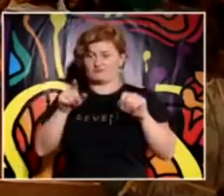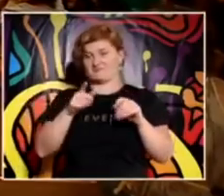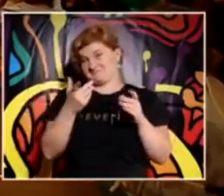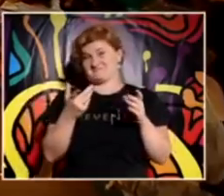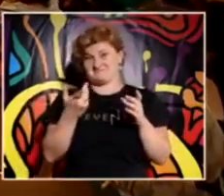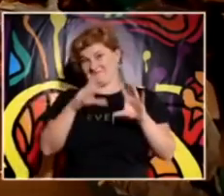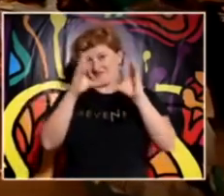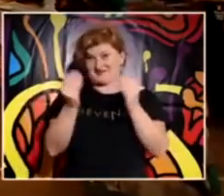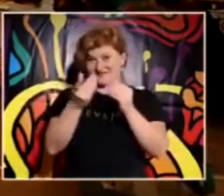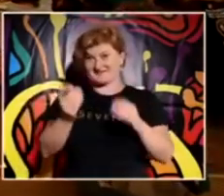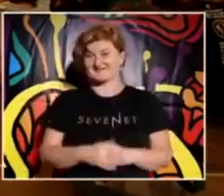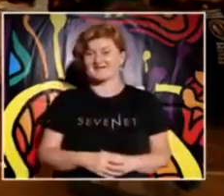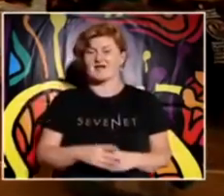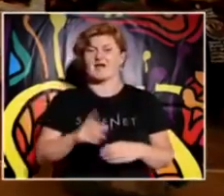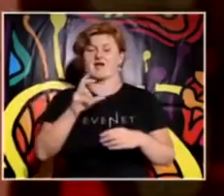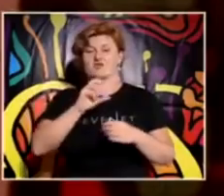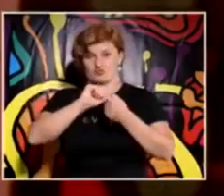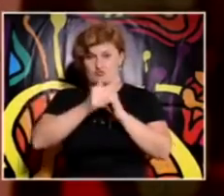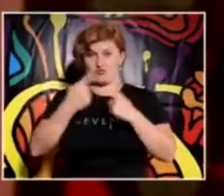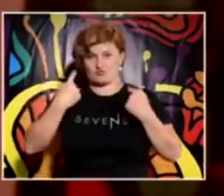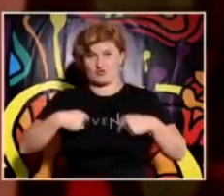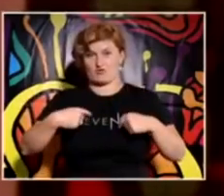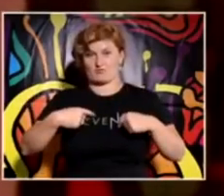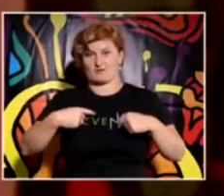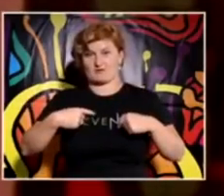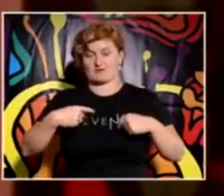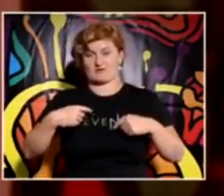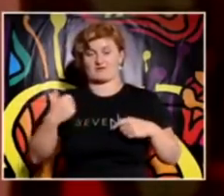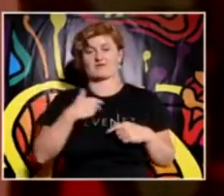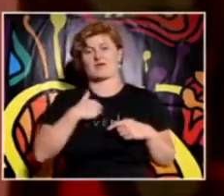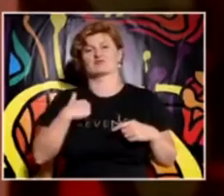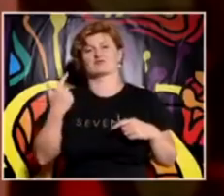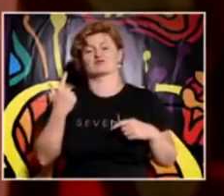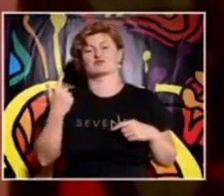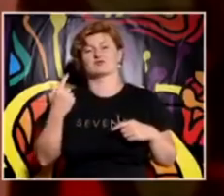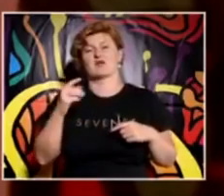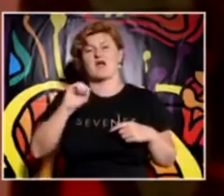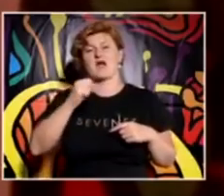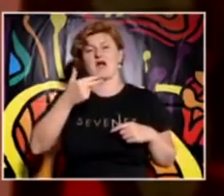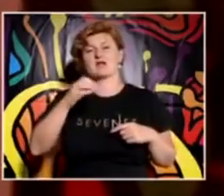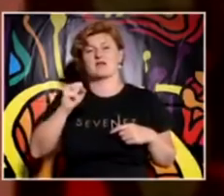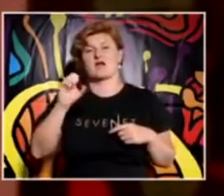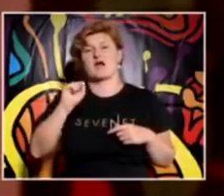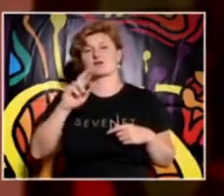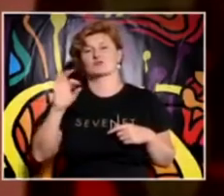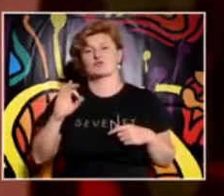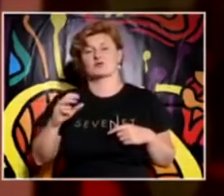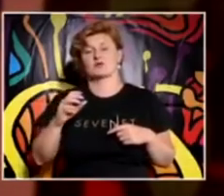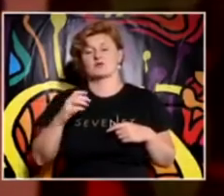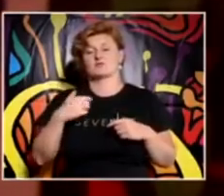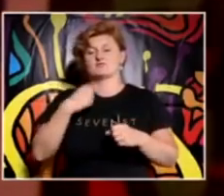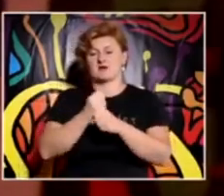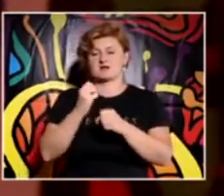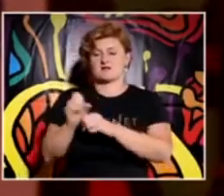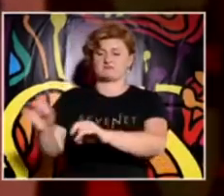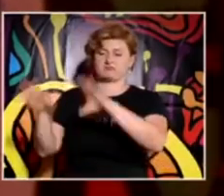Prawie wszyscy. A czy są tacy, jak nasi bohaterowie Czas na Wywczas, Ania i Artur? Rzuciliście kiedyś robotę